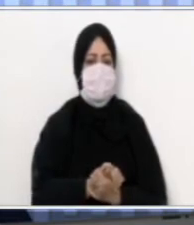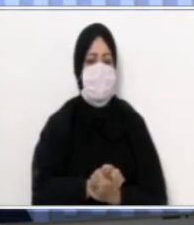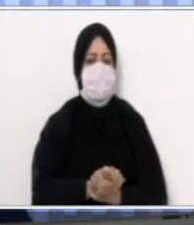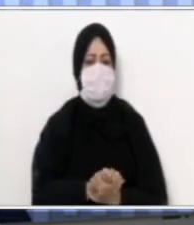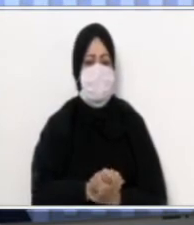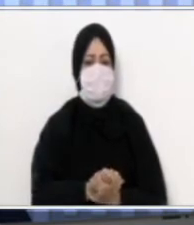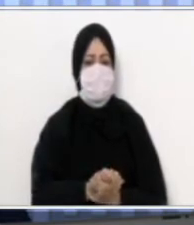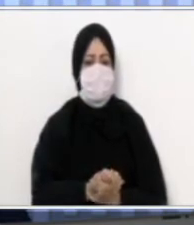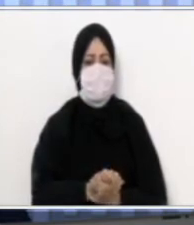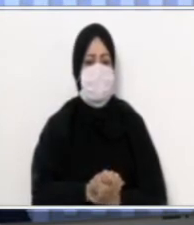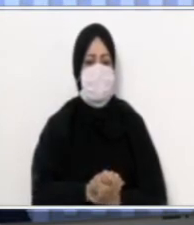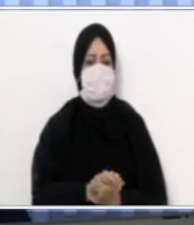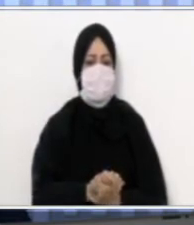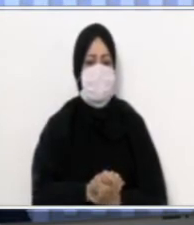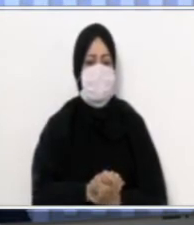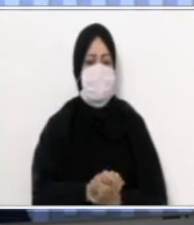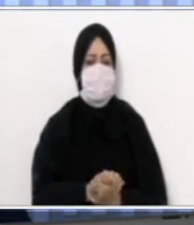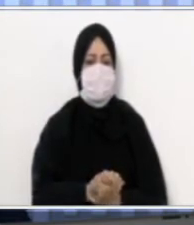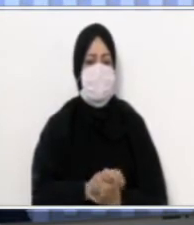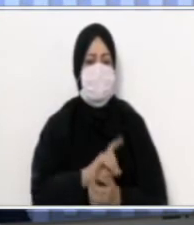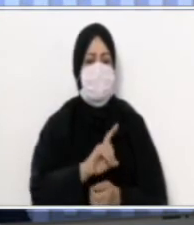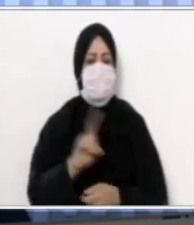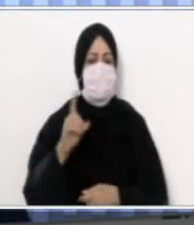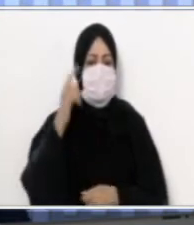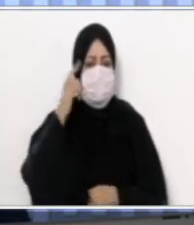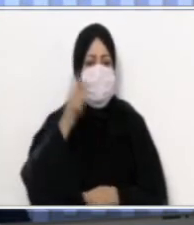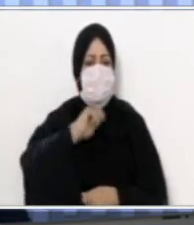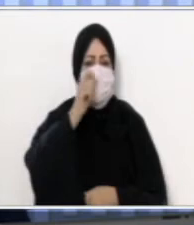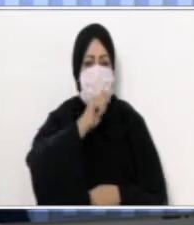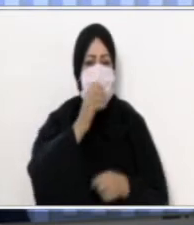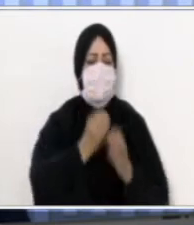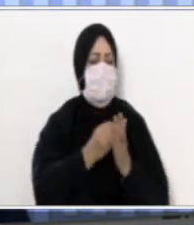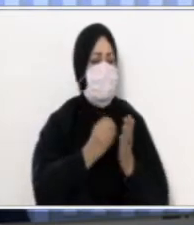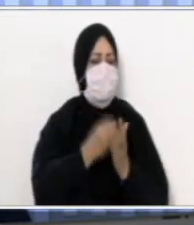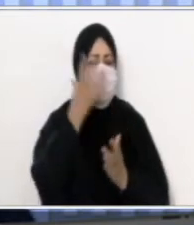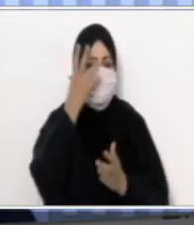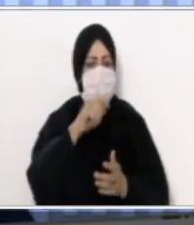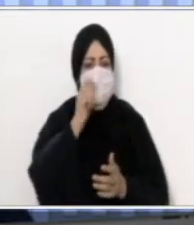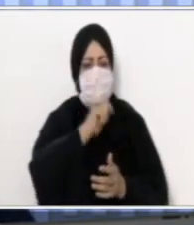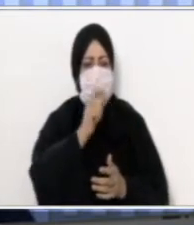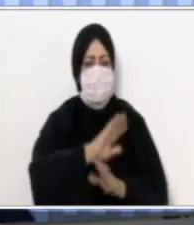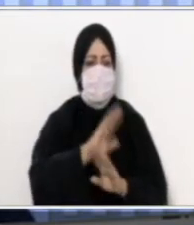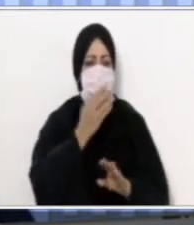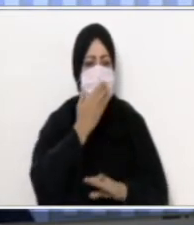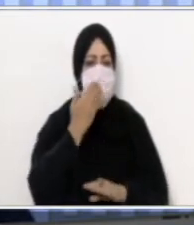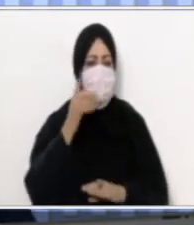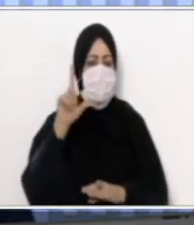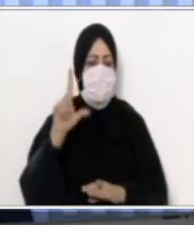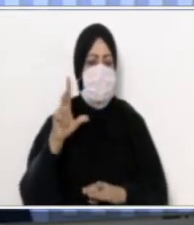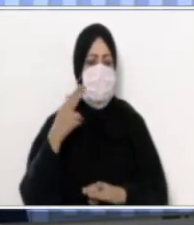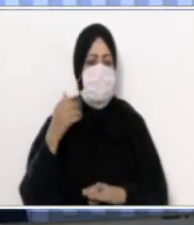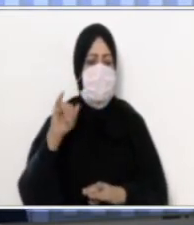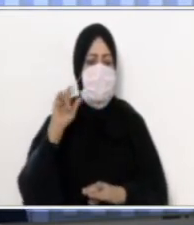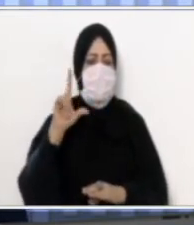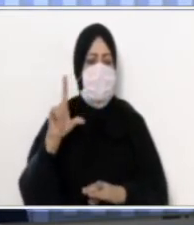عليك شيء. الأخت أم عبد الواحد تقول: السكر التراكمي سمعت دكتورا